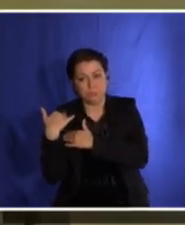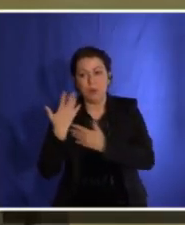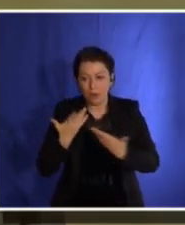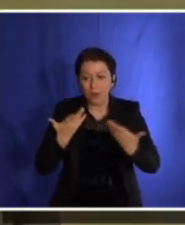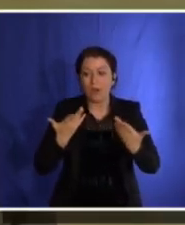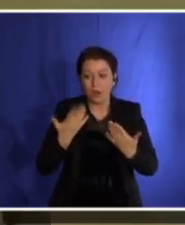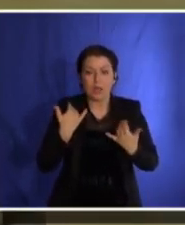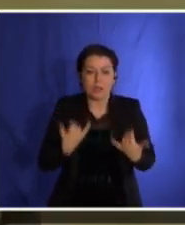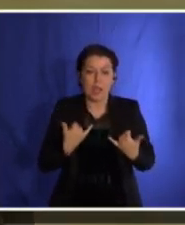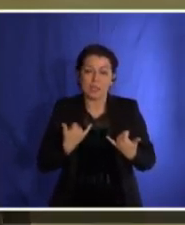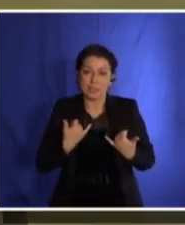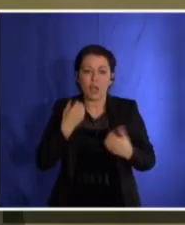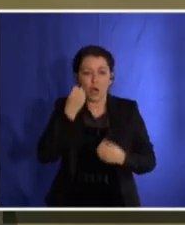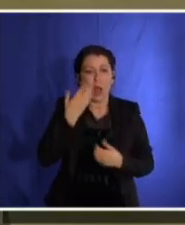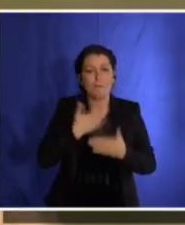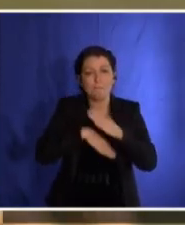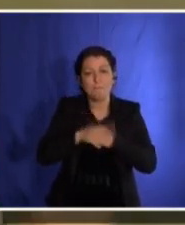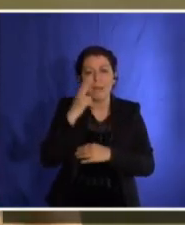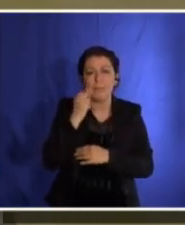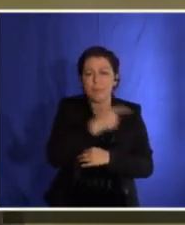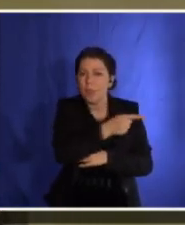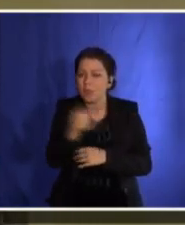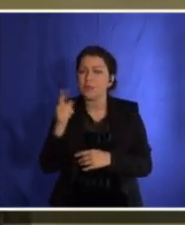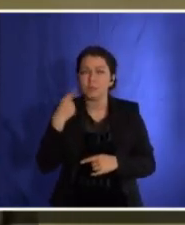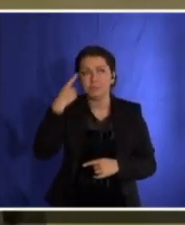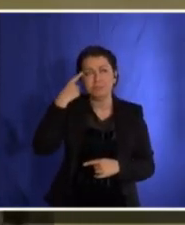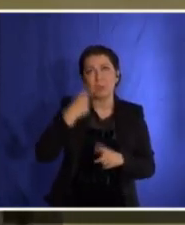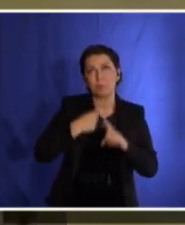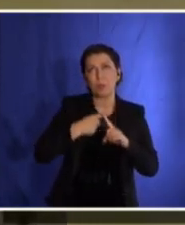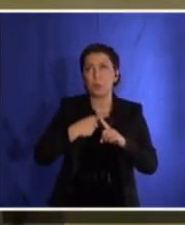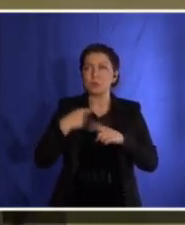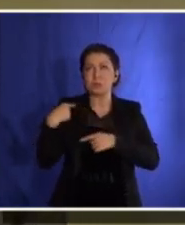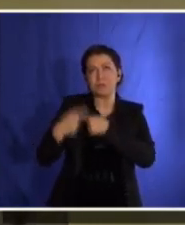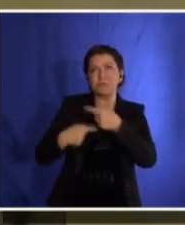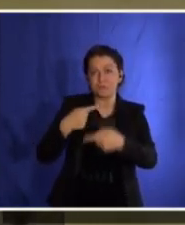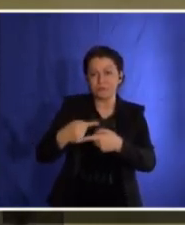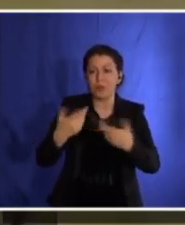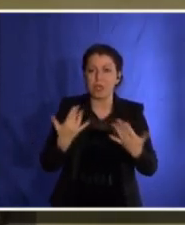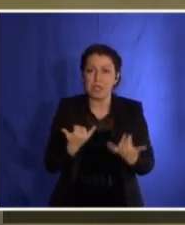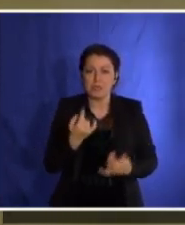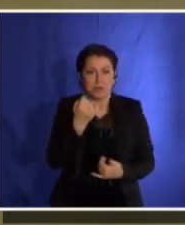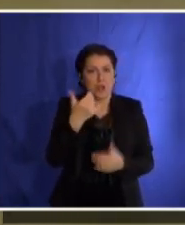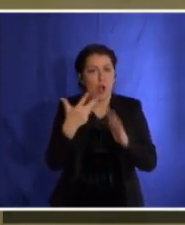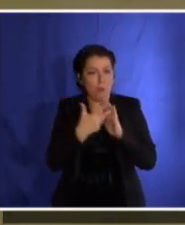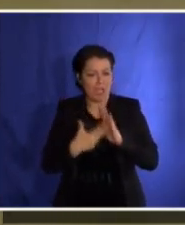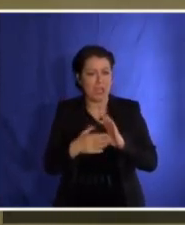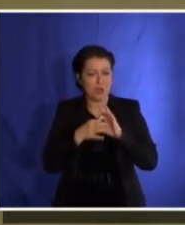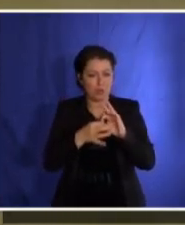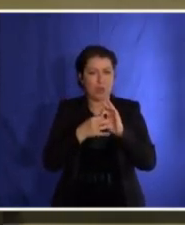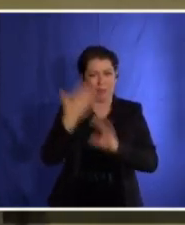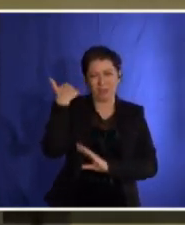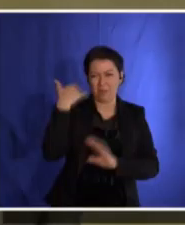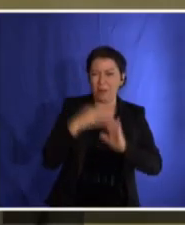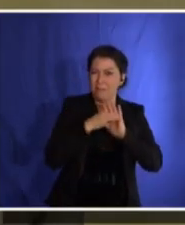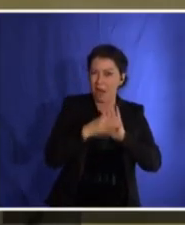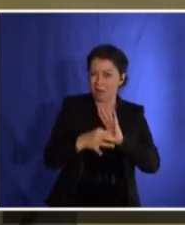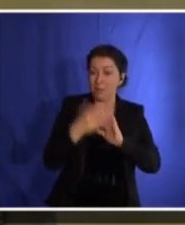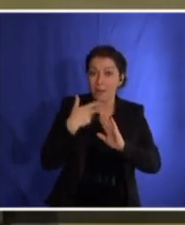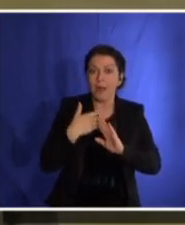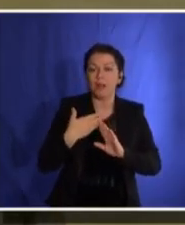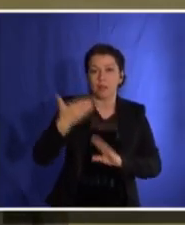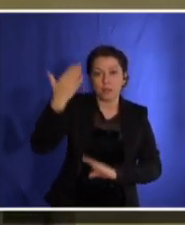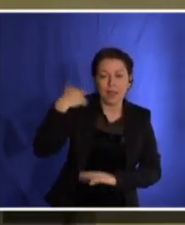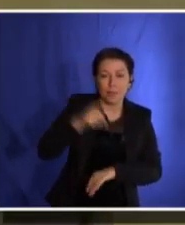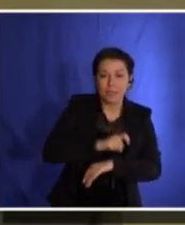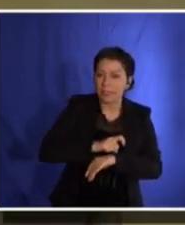glaube ich, abgespeichert bei den meisten Menschen und sogar bei den Medien gibt es kaum noch Kritik an dieser Maßnahme. Damals war das ja genau gegenteilig.